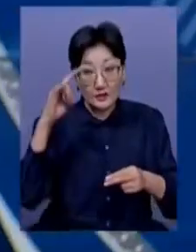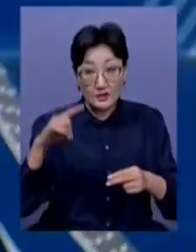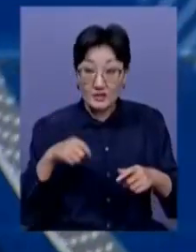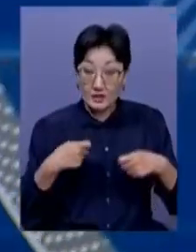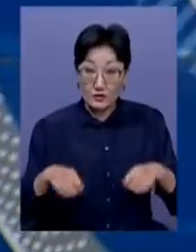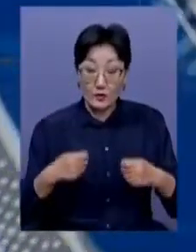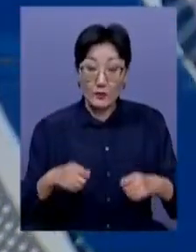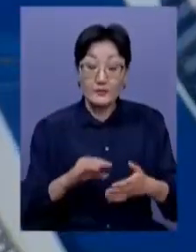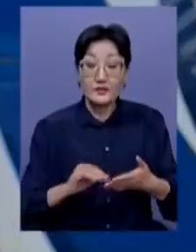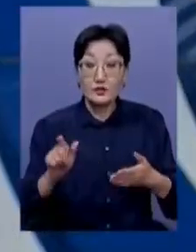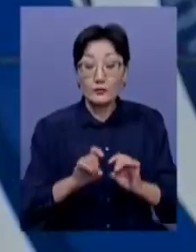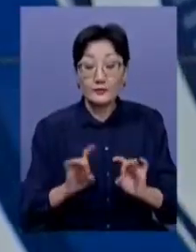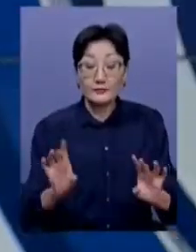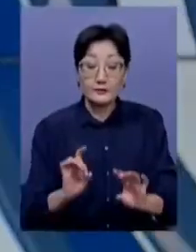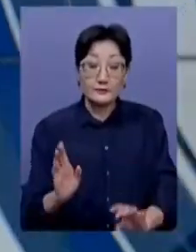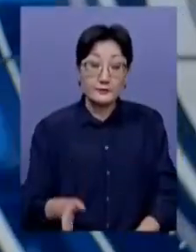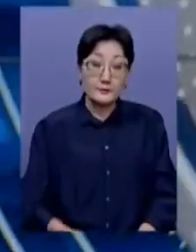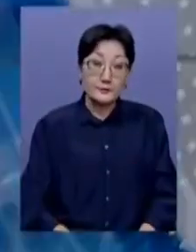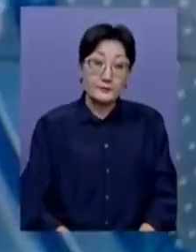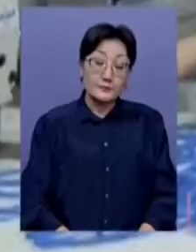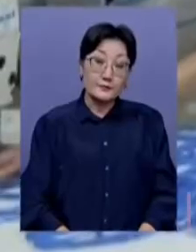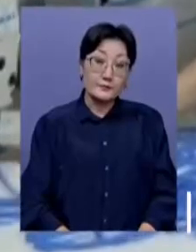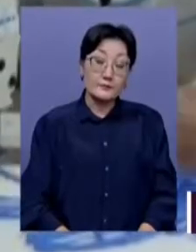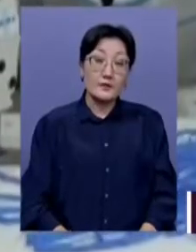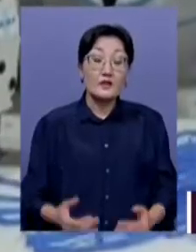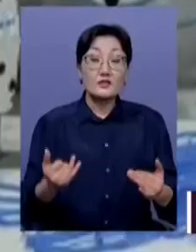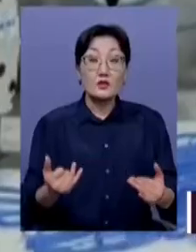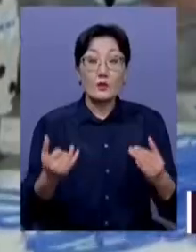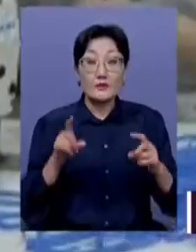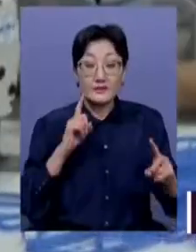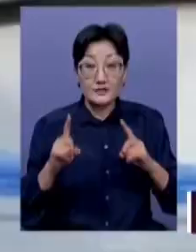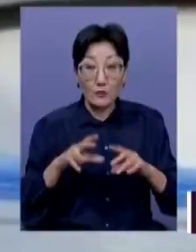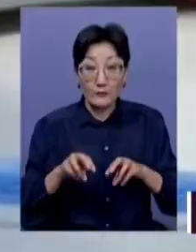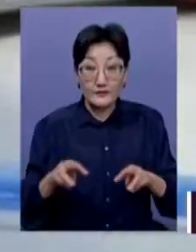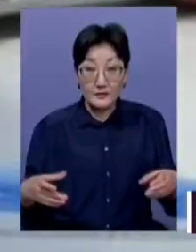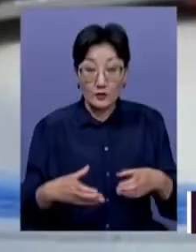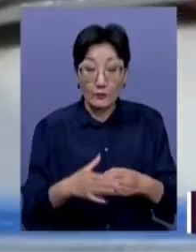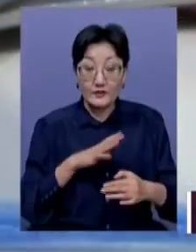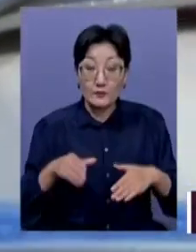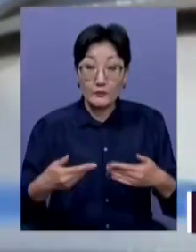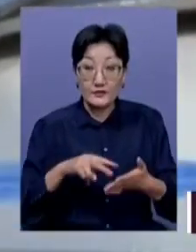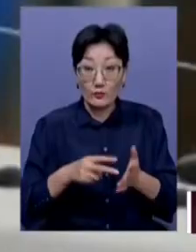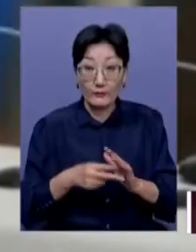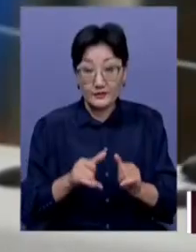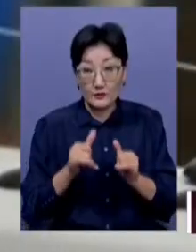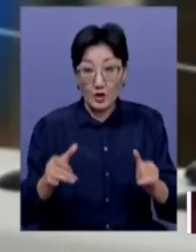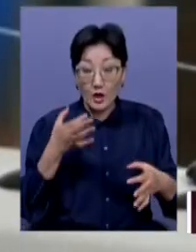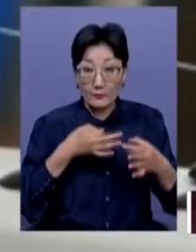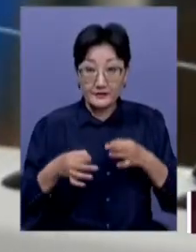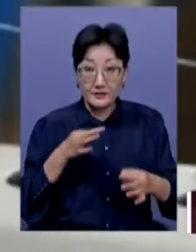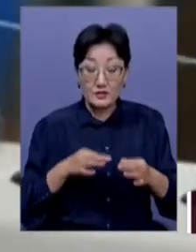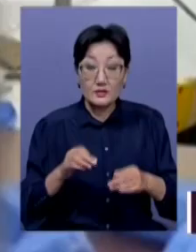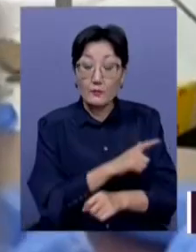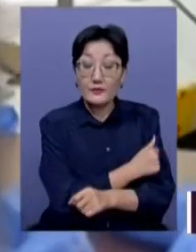рынок. Мира Альжанова с подробностями. На сегодняшнем заседании правительства был представлен план по развитию фармацевтической